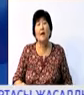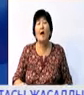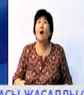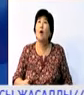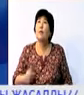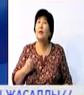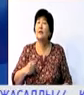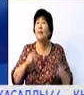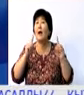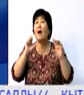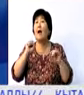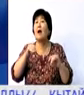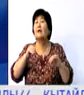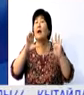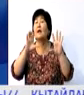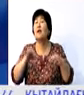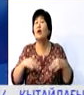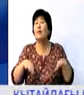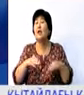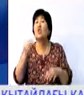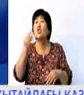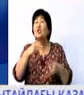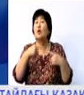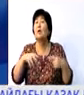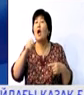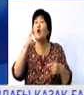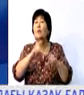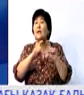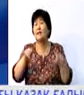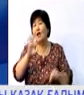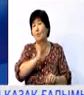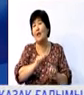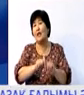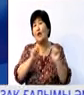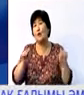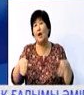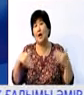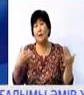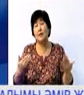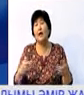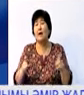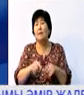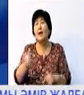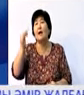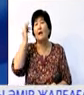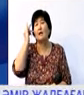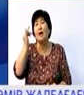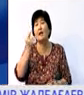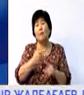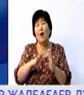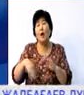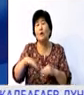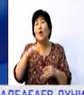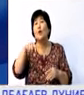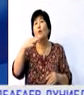Мәртебесі асқақ ата заң мерекесіне орай Шиеліде бірнеше әлеуметтік нысан пайдалануға берілді. Таңбалы тарихы бар аудан орталығында